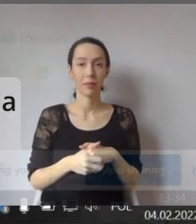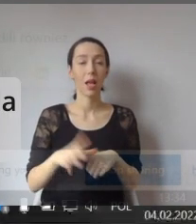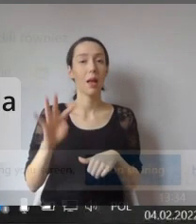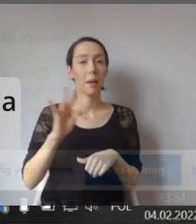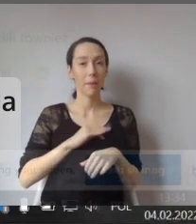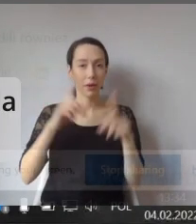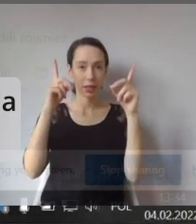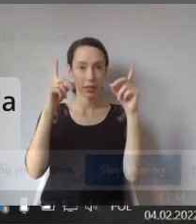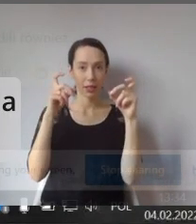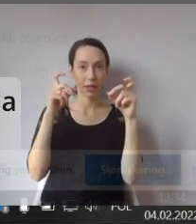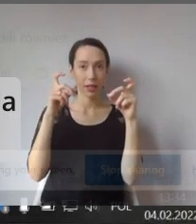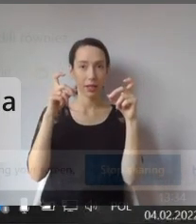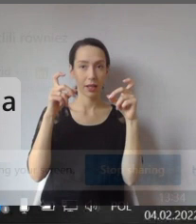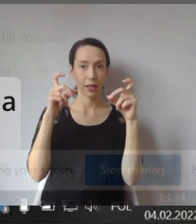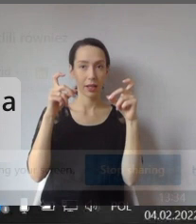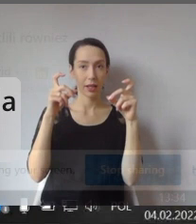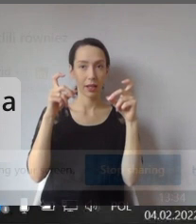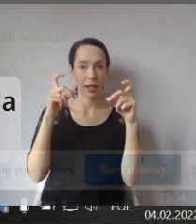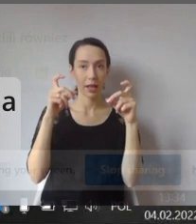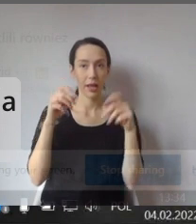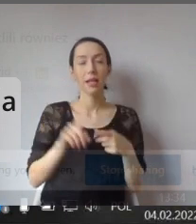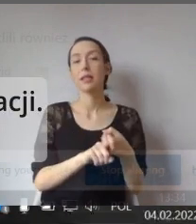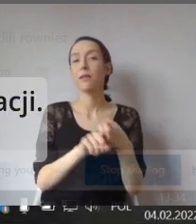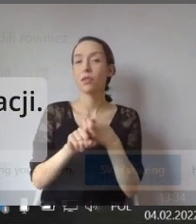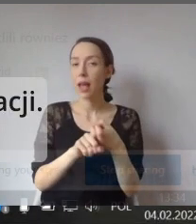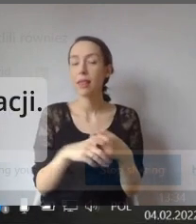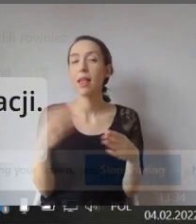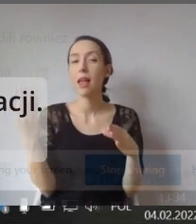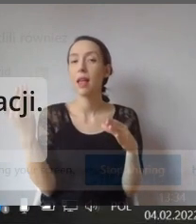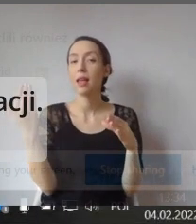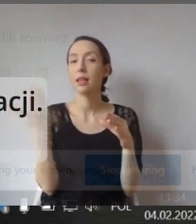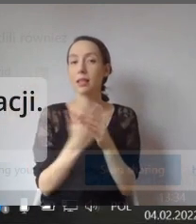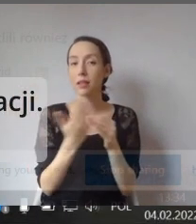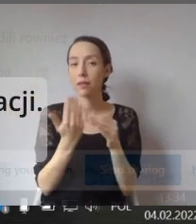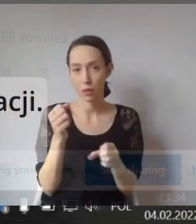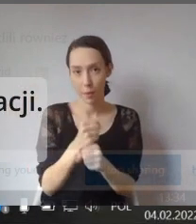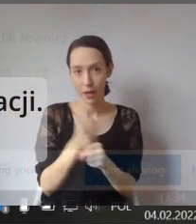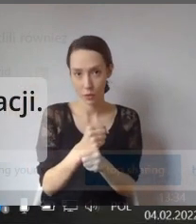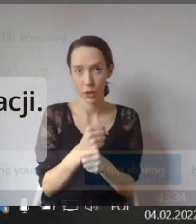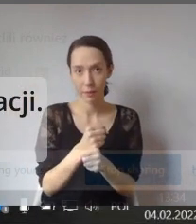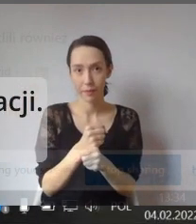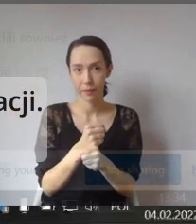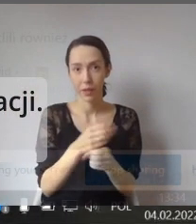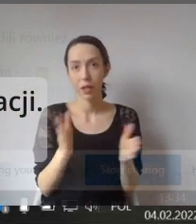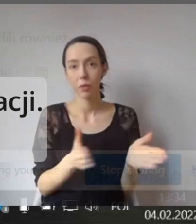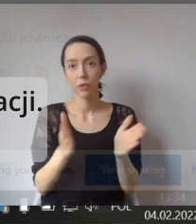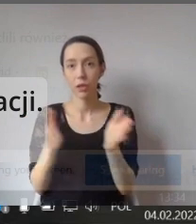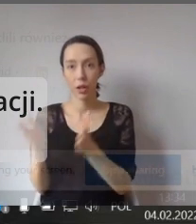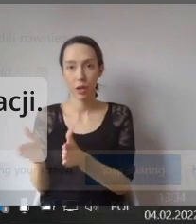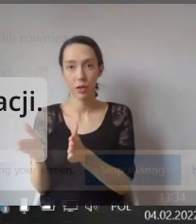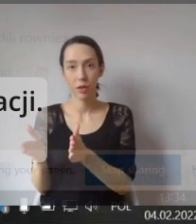jest akurat związane z firmą, dla której pracuję. Tutaj zostało ono przygotowane przez nasz